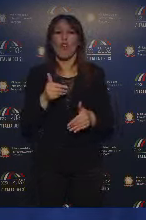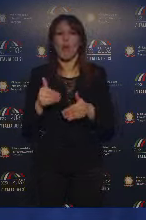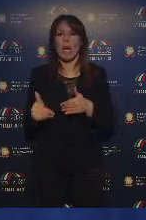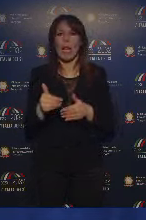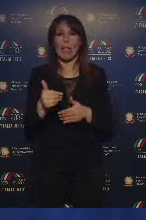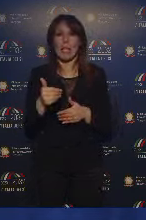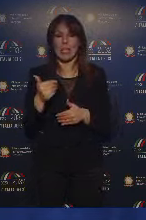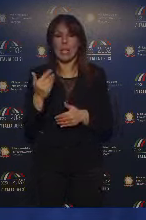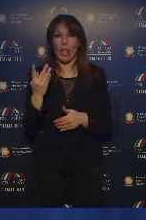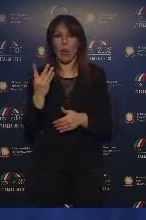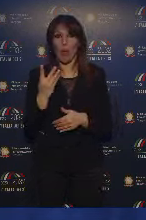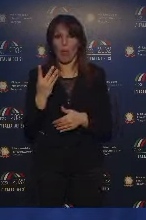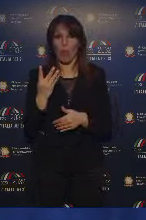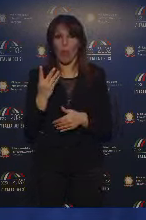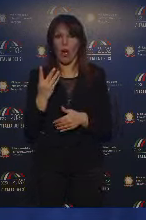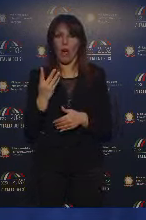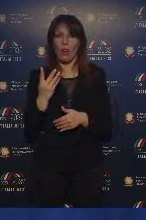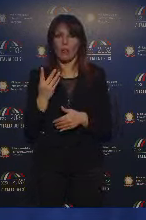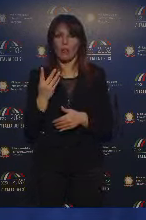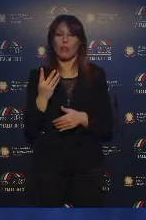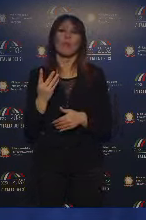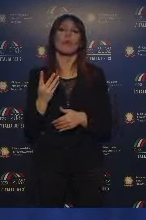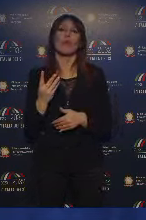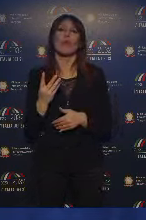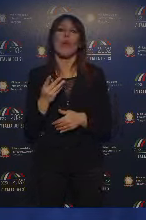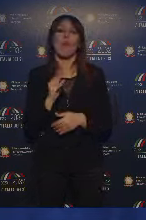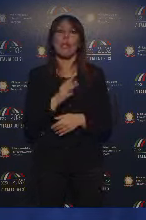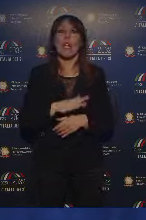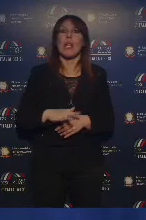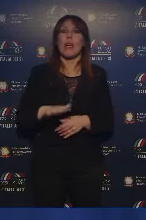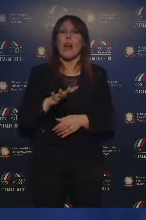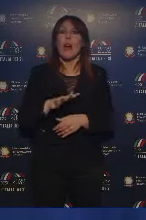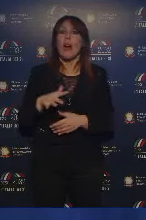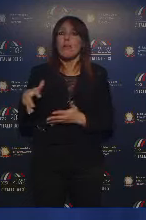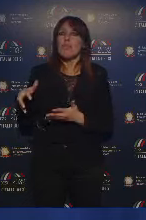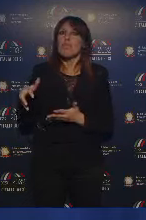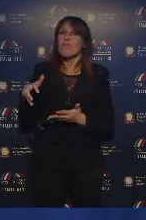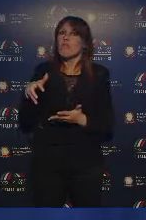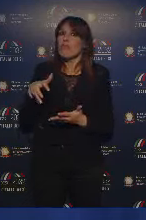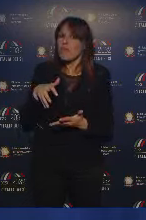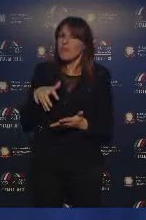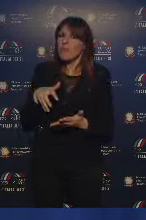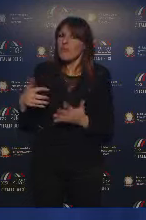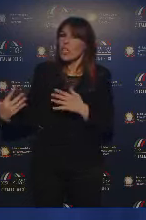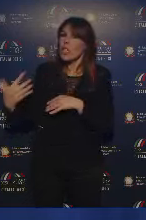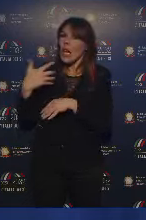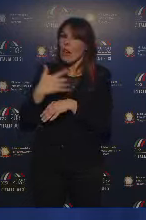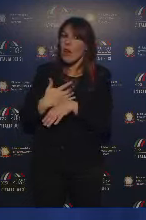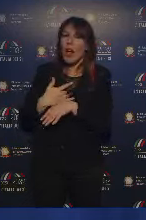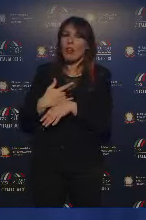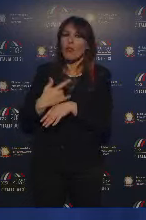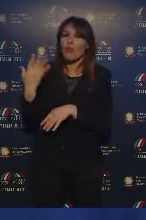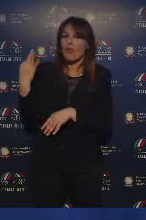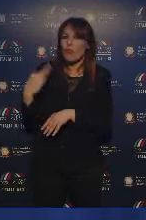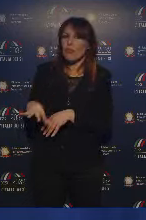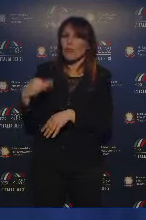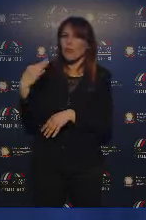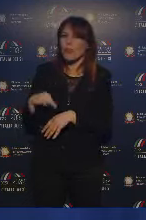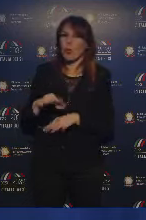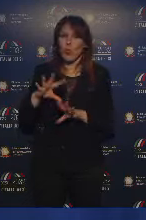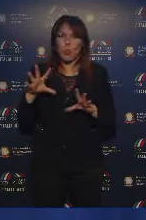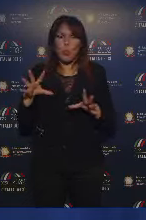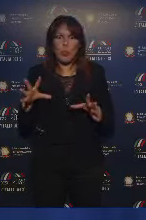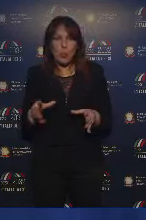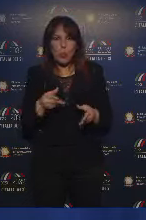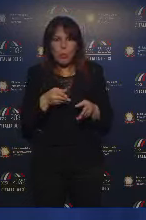Basilicata Penso sia un corposo intervento Non entro nel merito di tutto però abbiamo